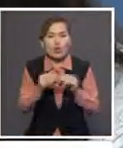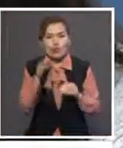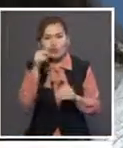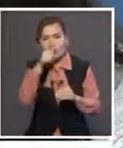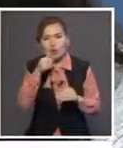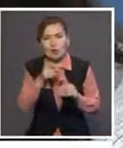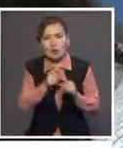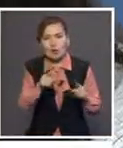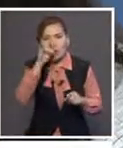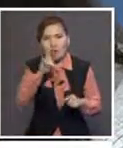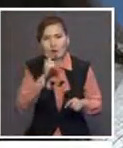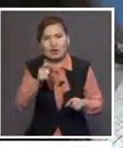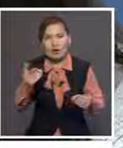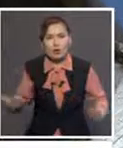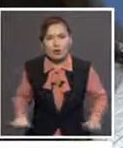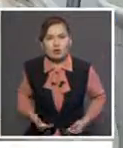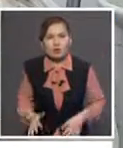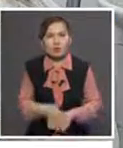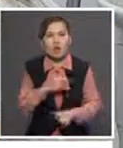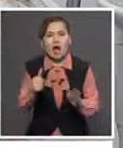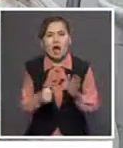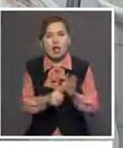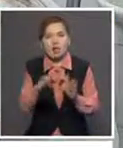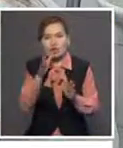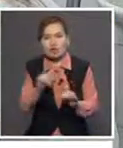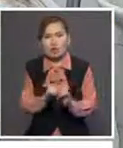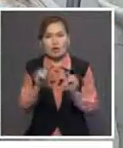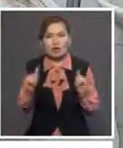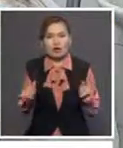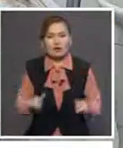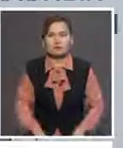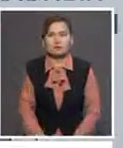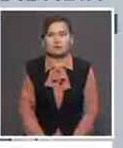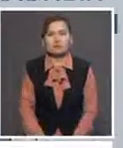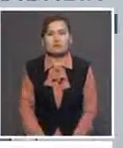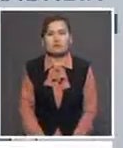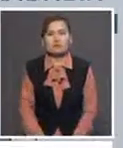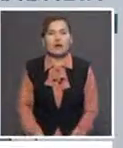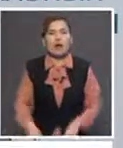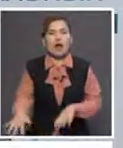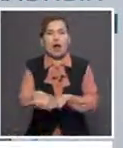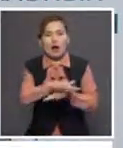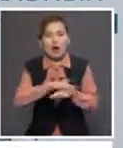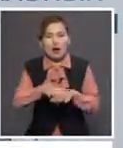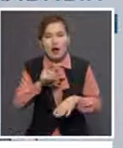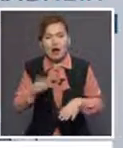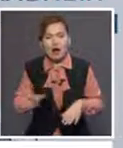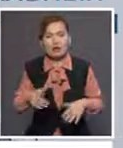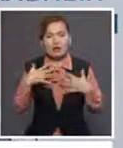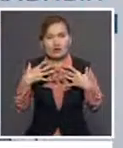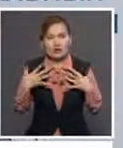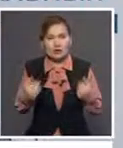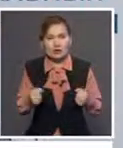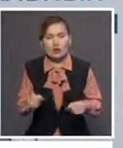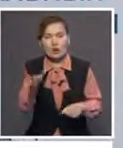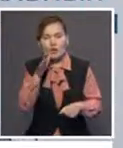жылда қазақстандықтардың өмір сүру ұзақтығы 6 жылға ұлғайған. Халық денсаулығы және өмірдің